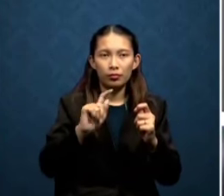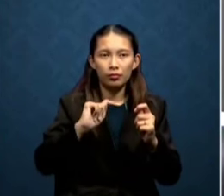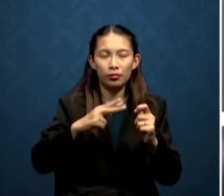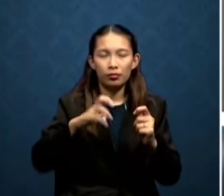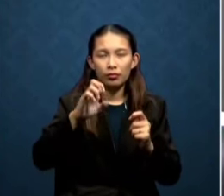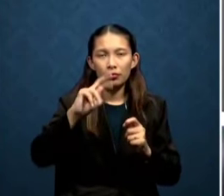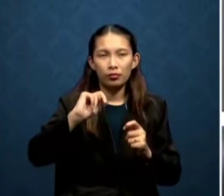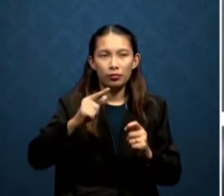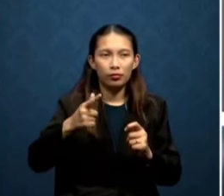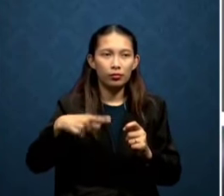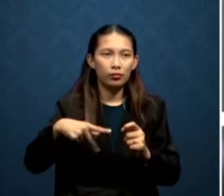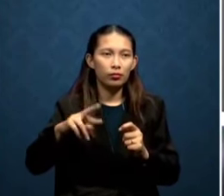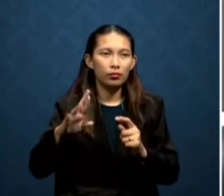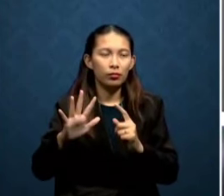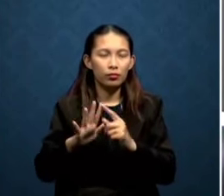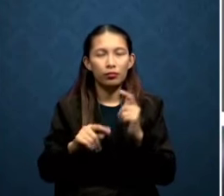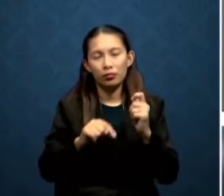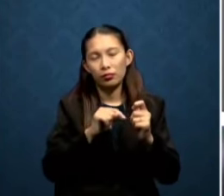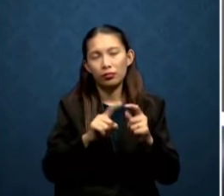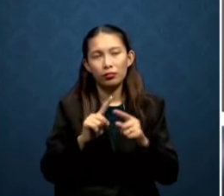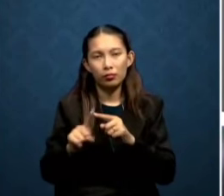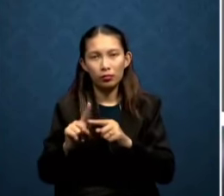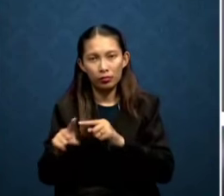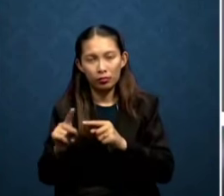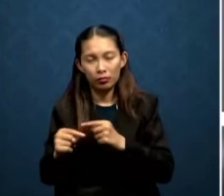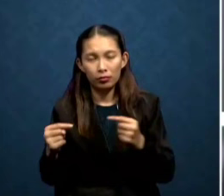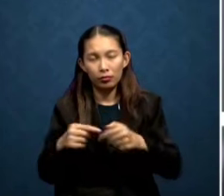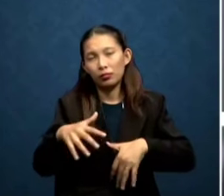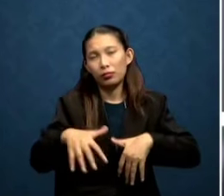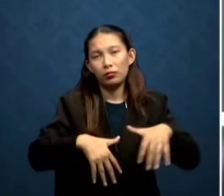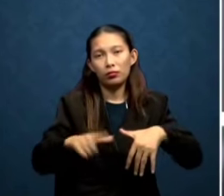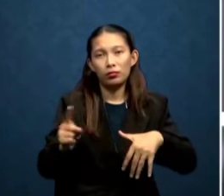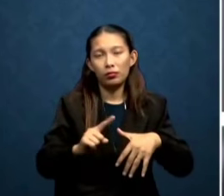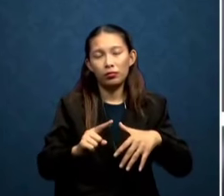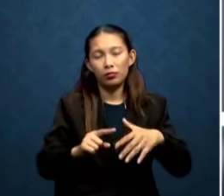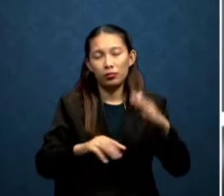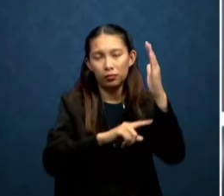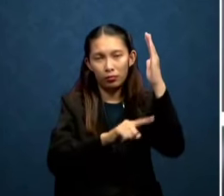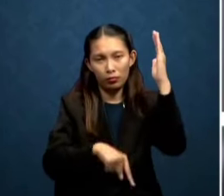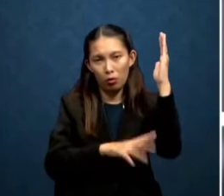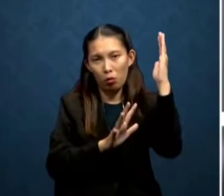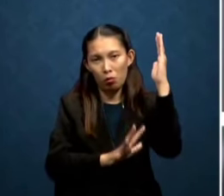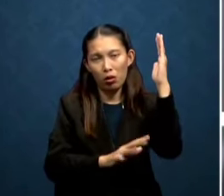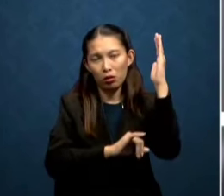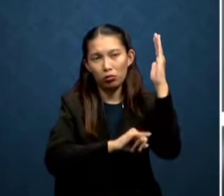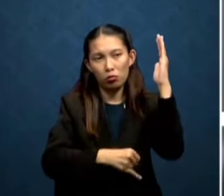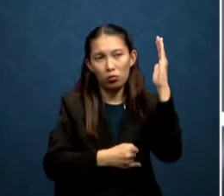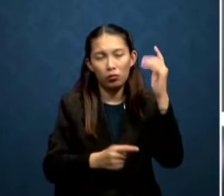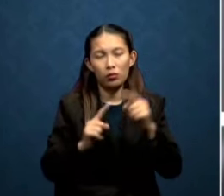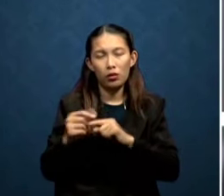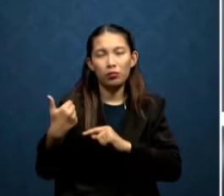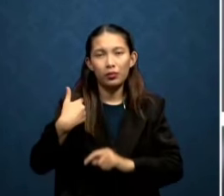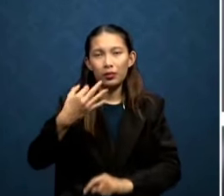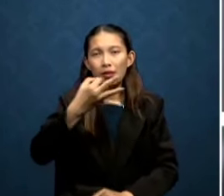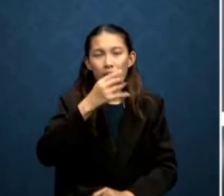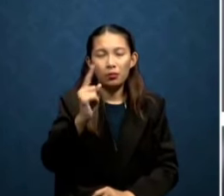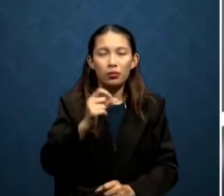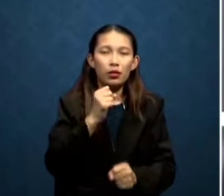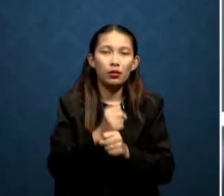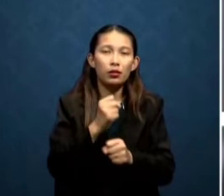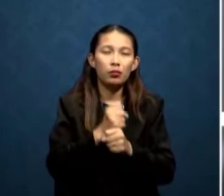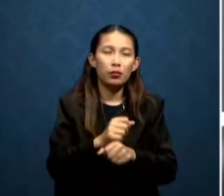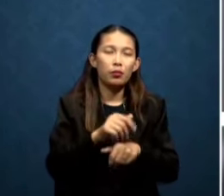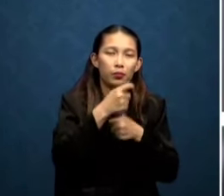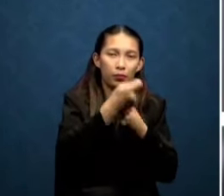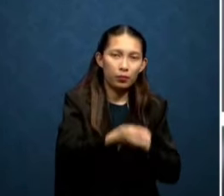จากเกษตรกรในพื้นที่คาบสมุดสทิงพระจังหวัดสงขลาประกอบด้วยพื้นที่อำเภอสทิงพระอำเภอกระแสสินอำเภอระโนด